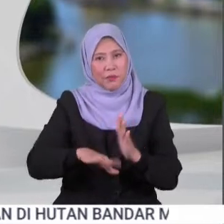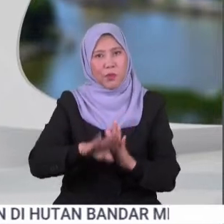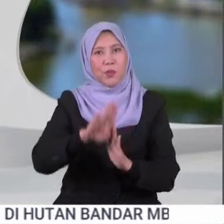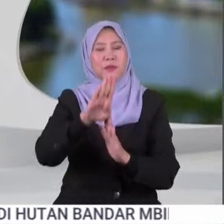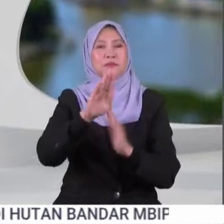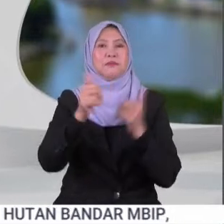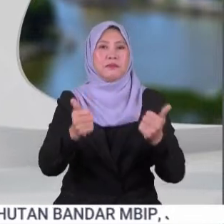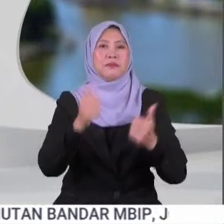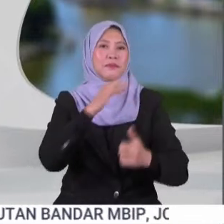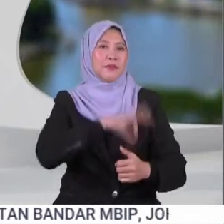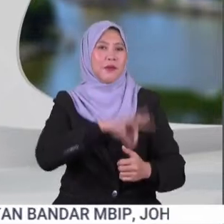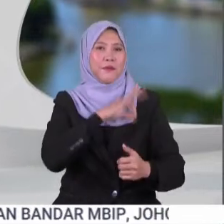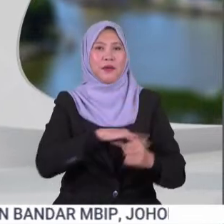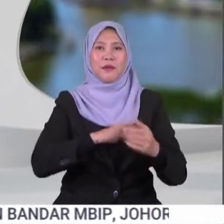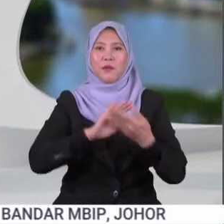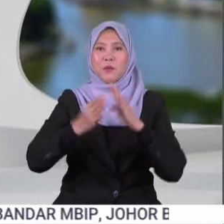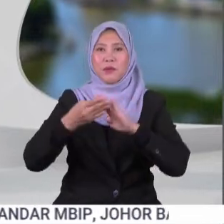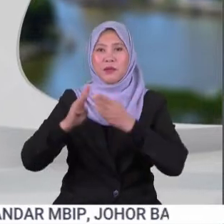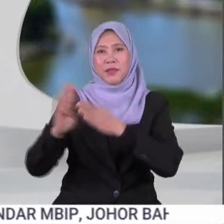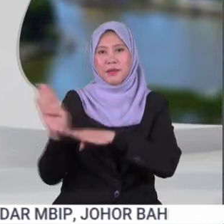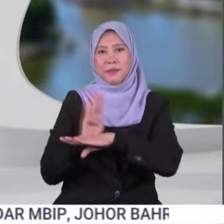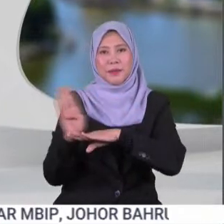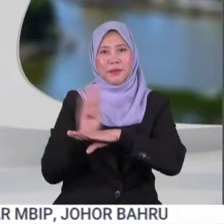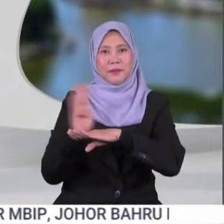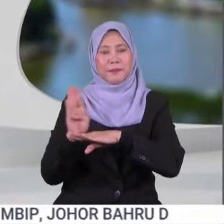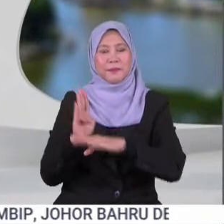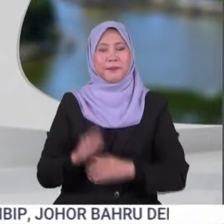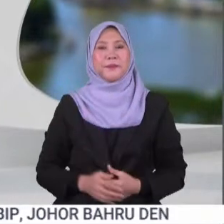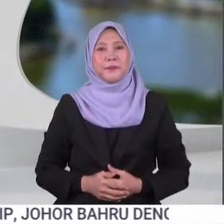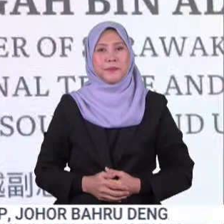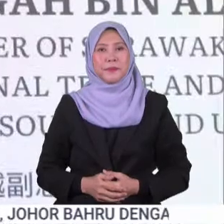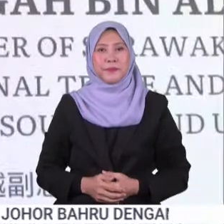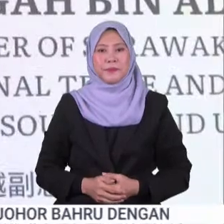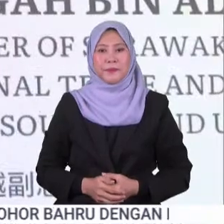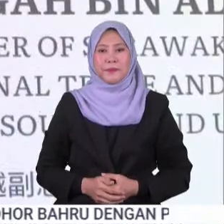memberi manfaat kepada komuniti perniagaan tempatan.